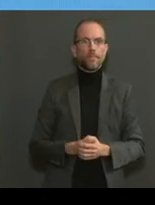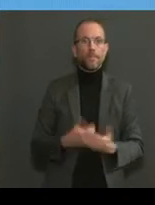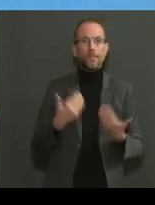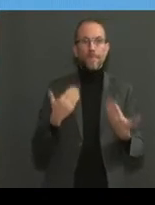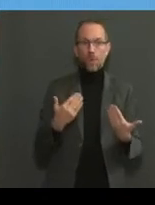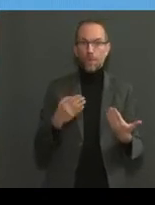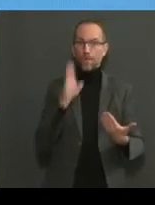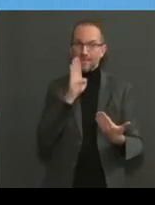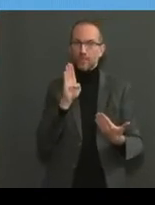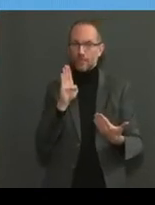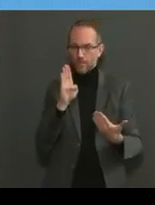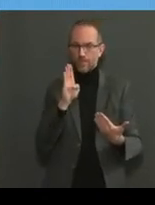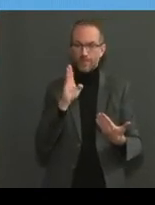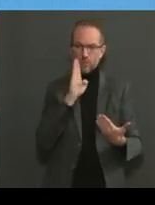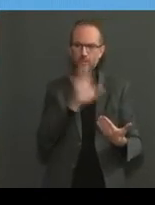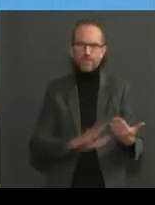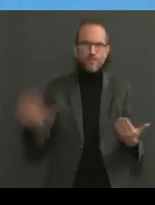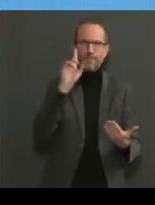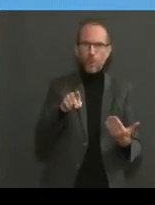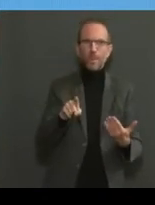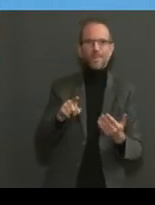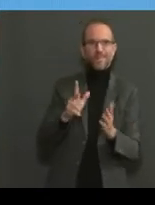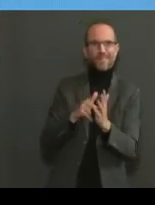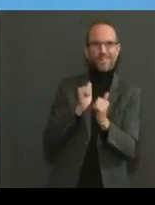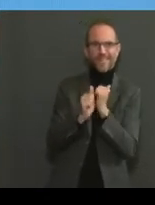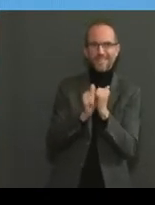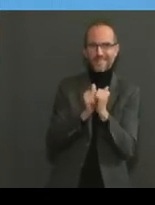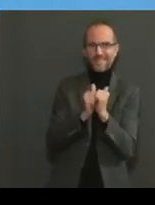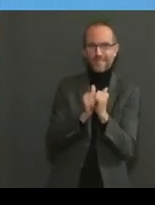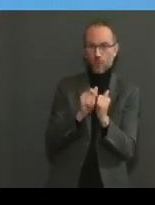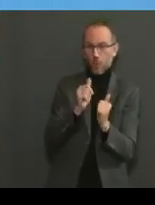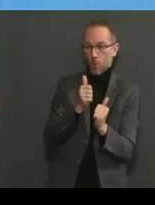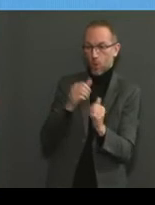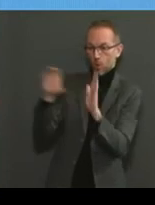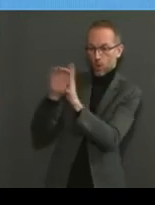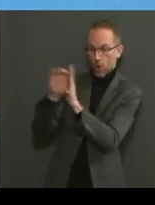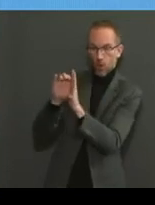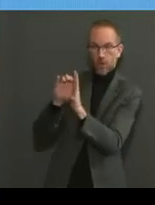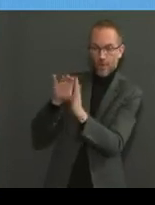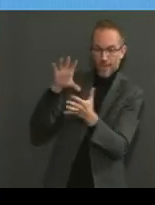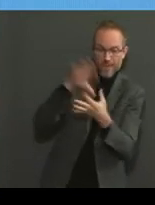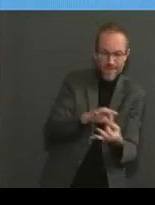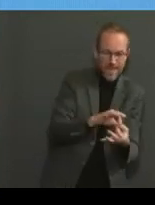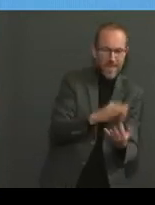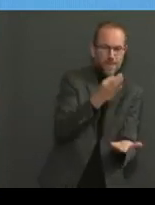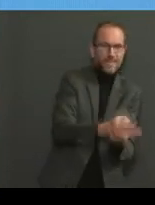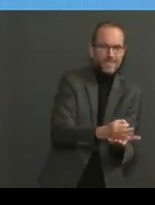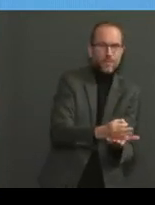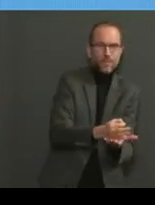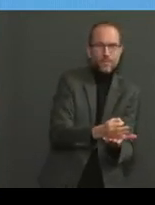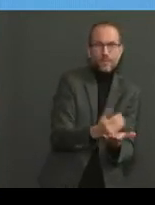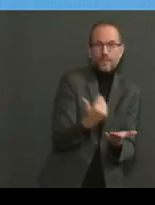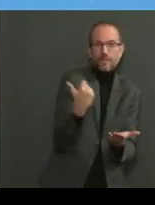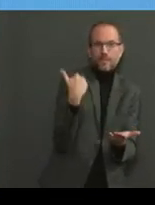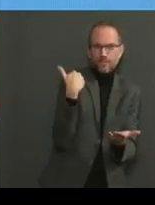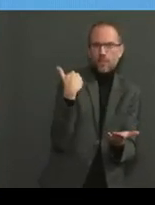de l'application à leur test. Depuis l'arrivée de cette procédure, nous avons constaté une